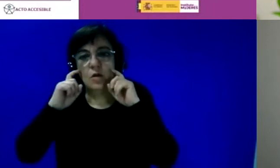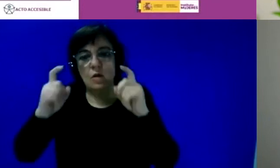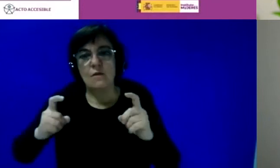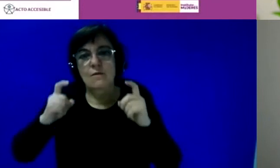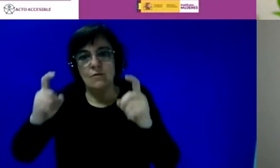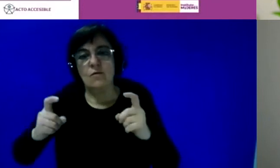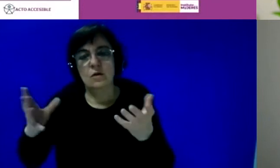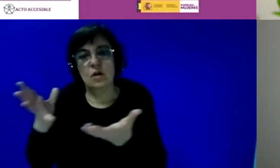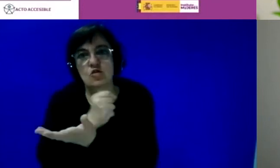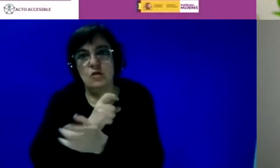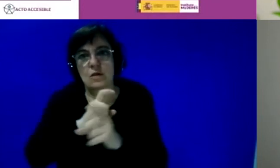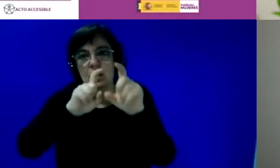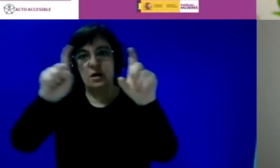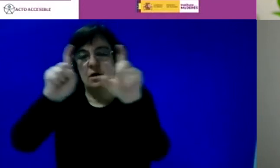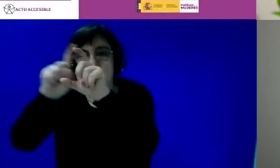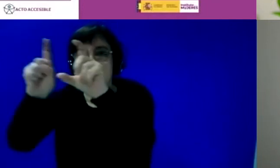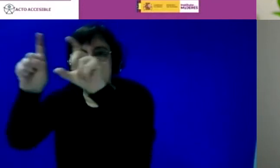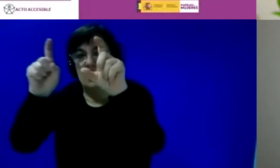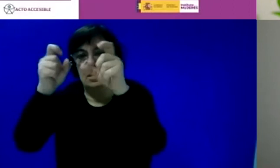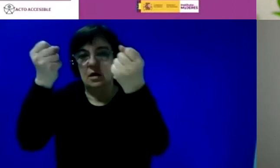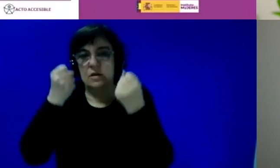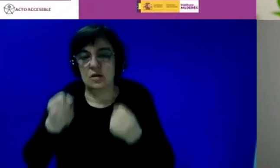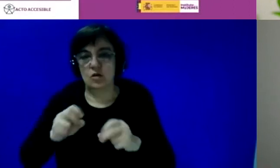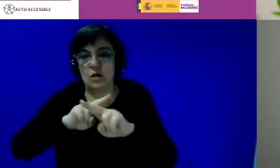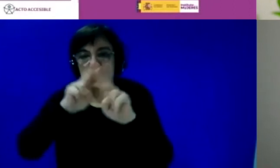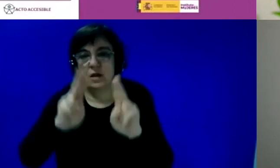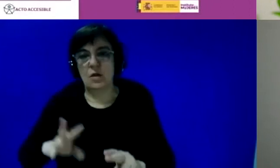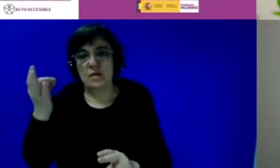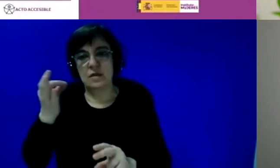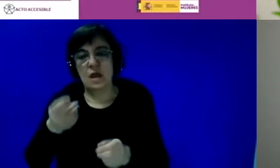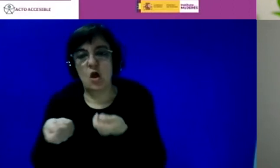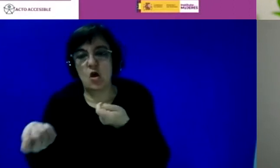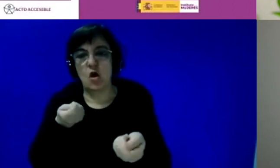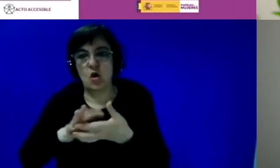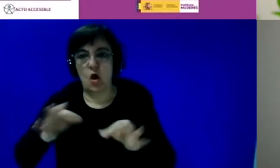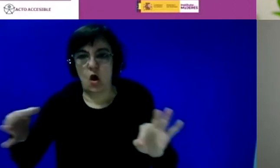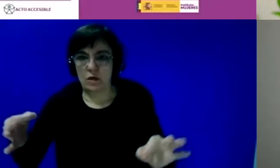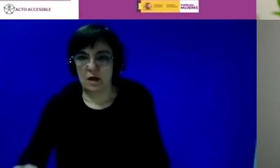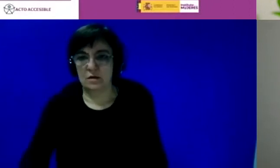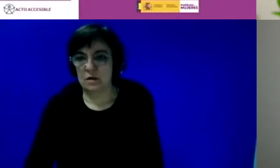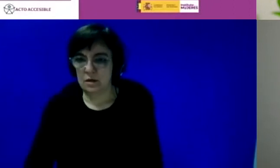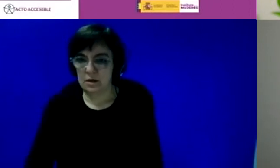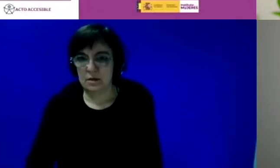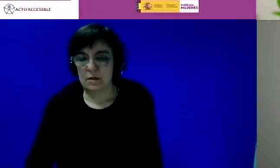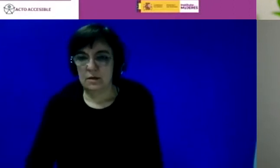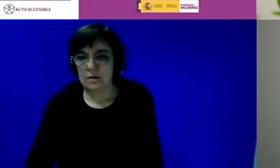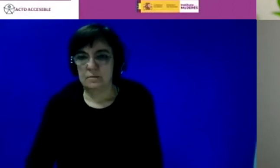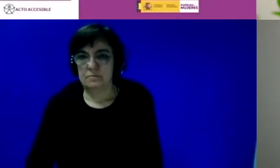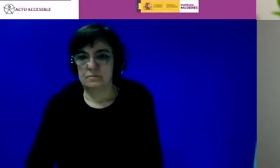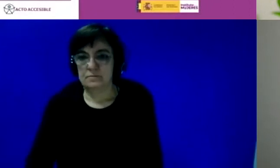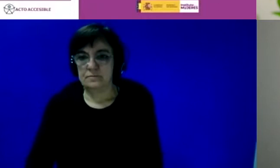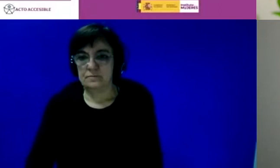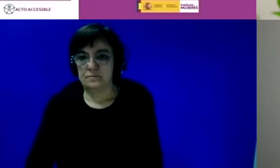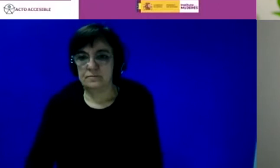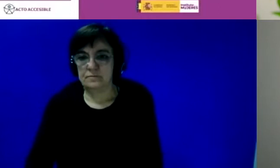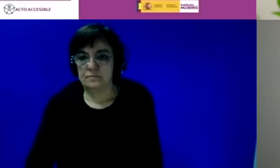to be coordinated very urgently. Жіночі організації можуть скоординуватися з організаціями людей з інвалідністю в